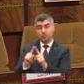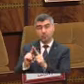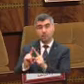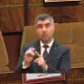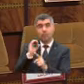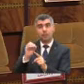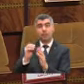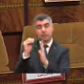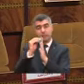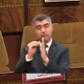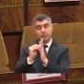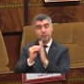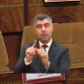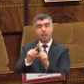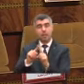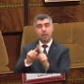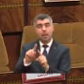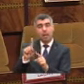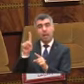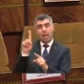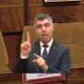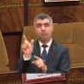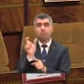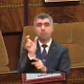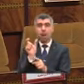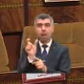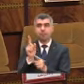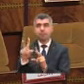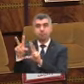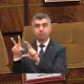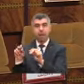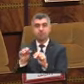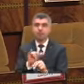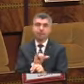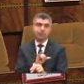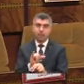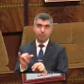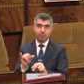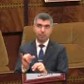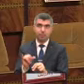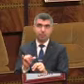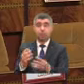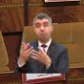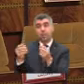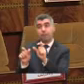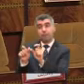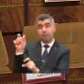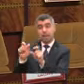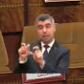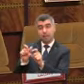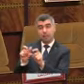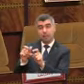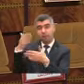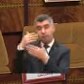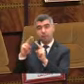اللي في اللائحة ألف وباء، كيدفع نظرا لهاد الاشكالات اللي ذكرتها بانه بزاف ديال الناس من الجاليه